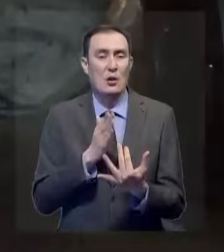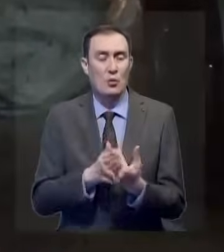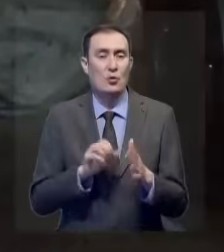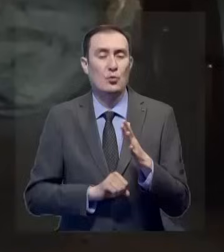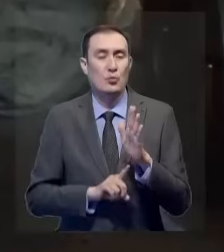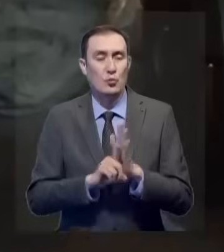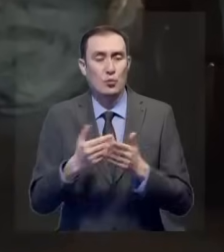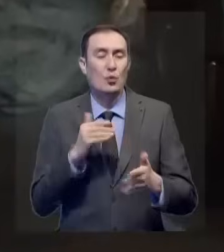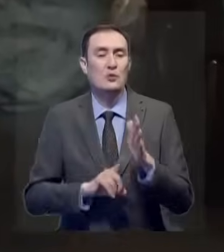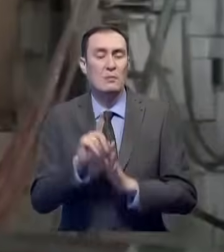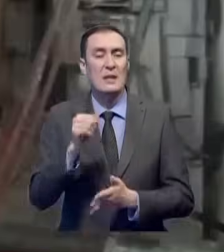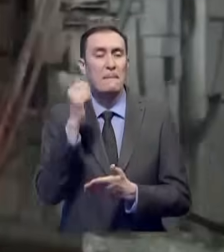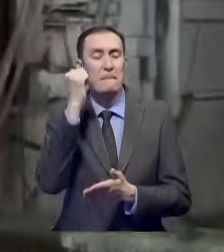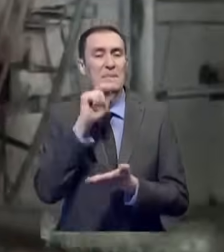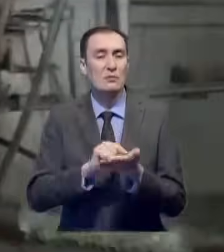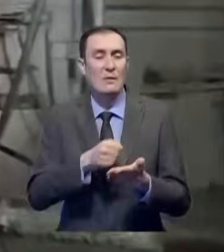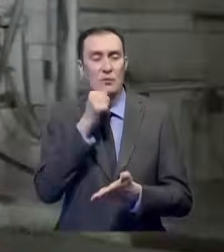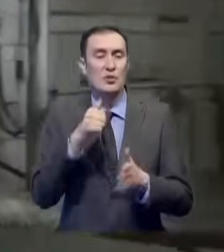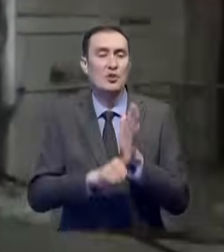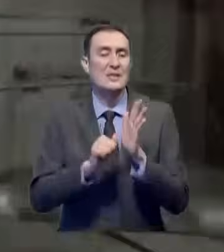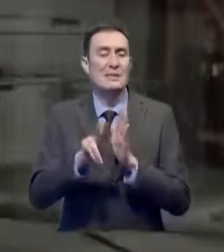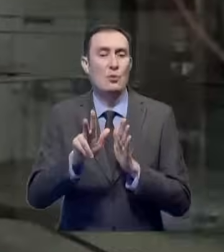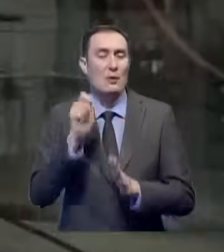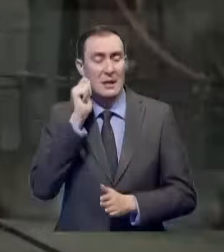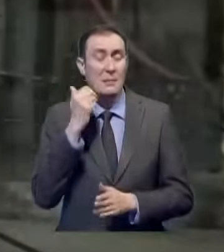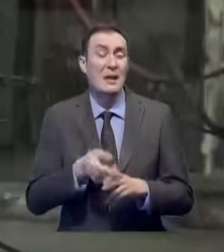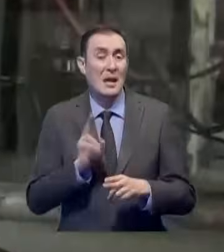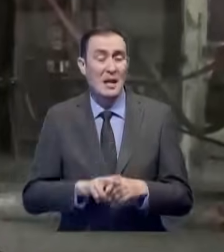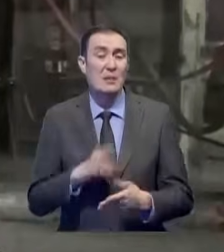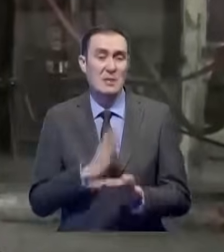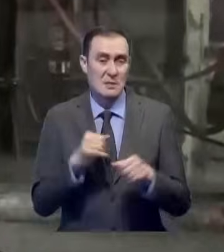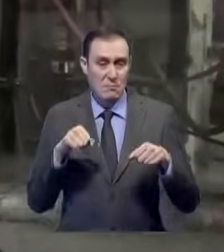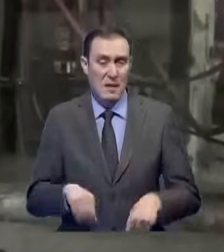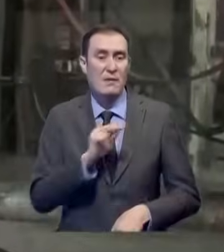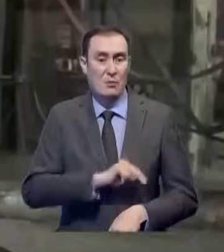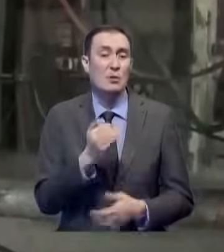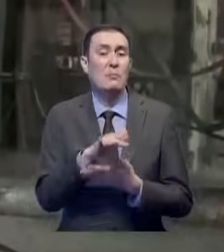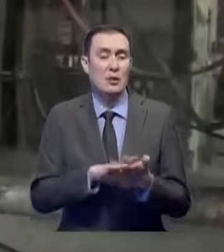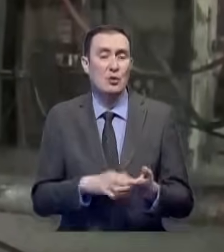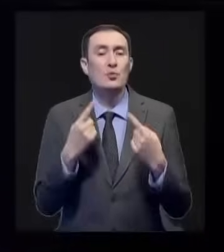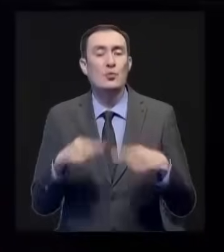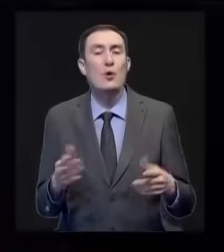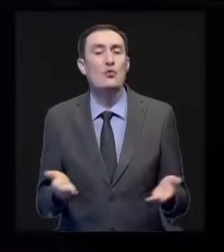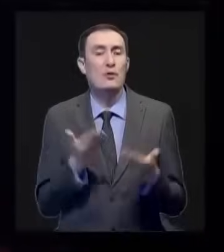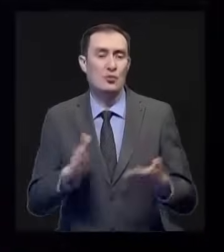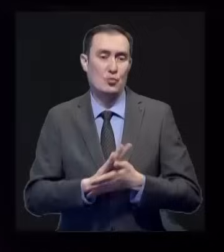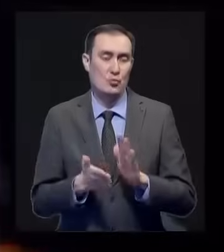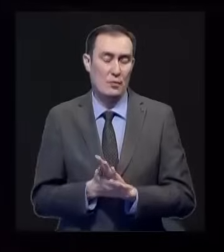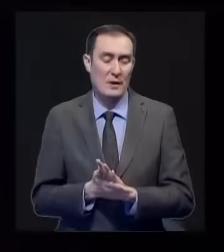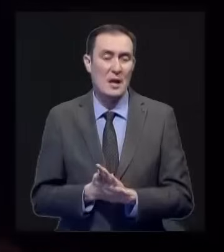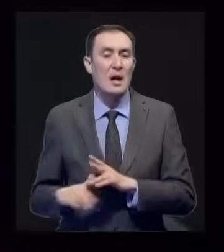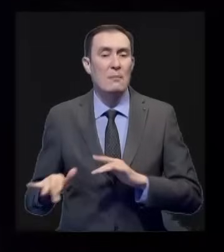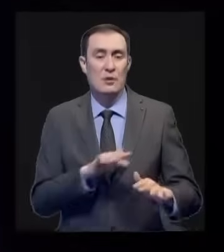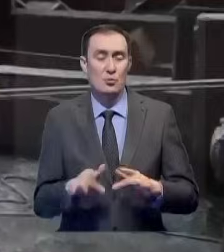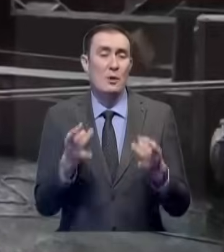до наступления пенсионного возраста – 63 лет. При этом остается право работать и дальше, только на более упрощенных условиях.